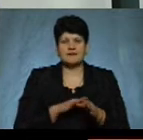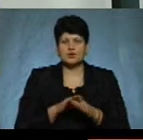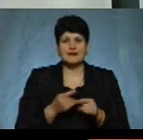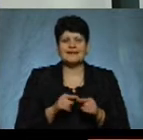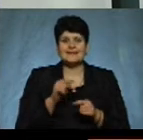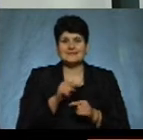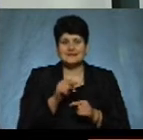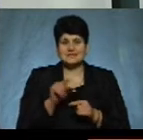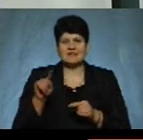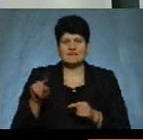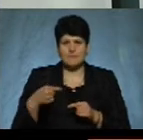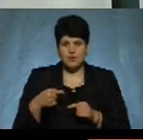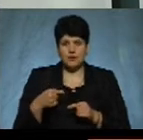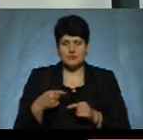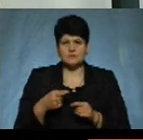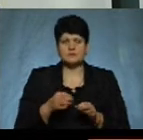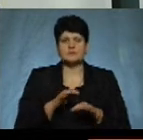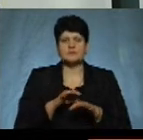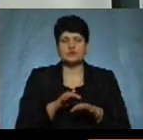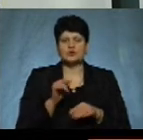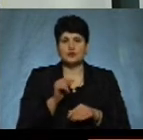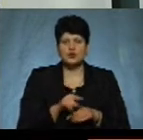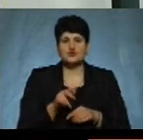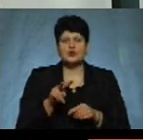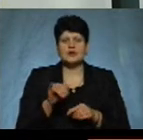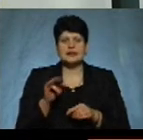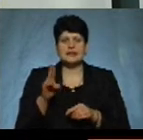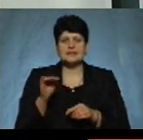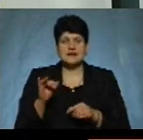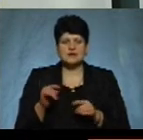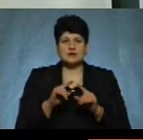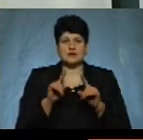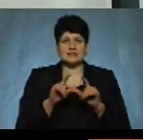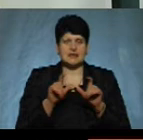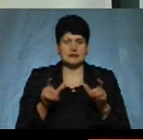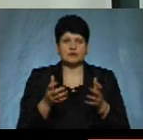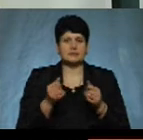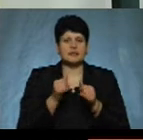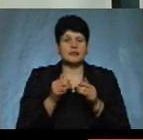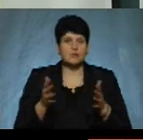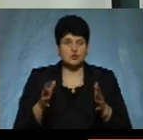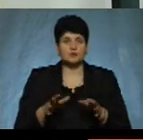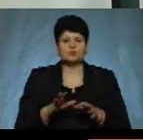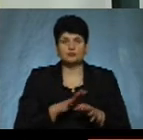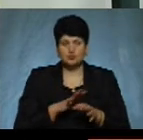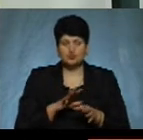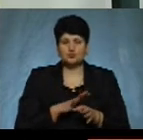вимог приводить до того, що все ж таки ліцензію заклад не може отримати. Тому були